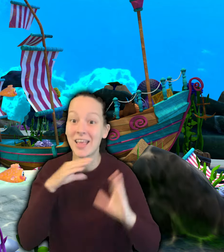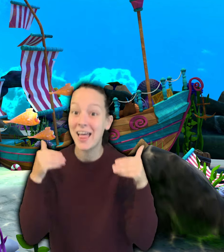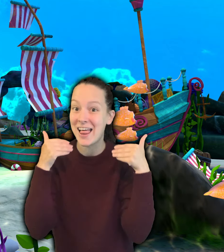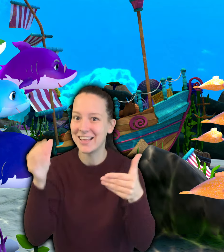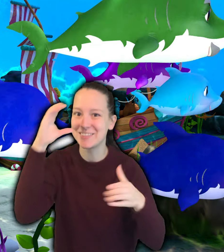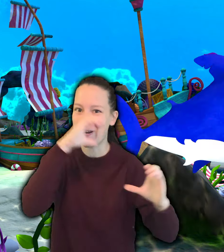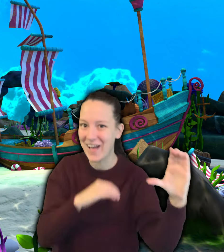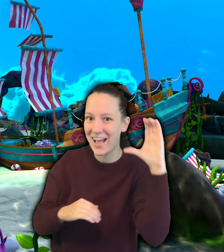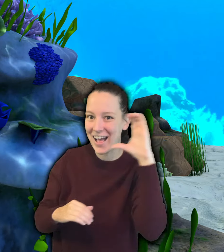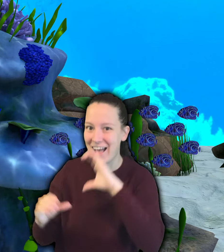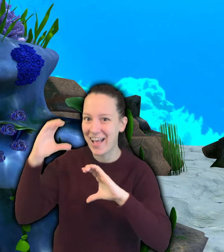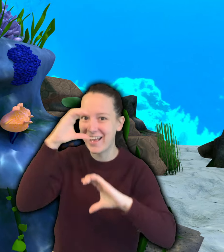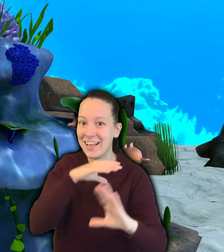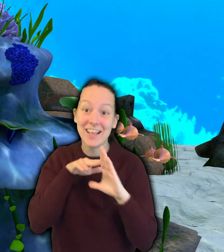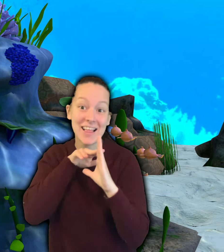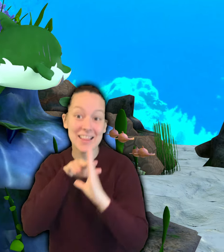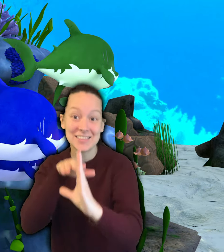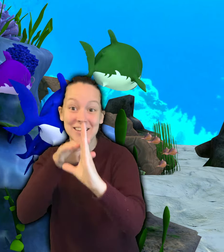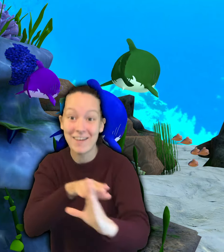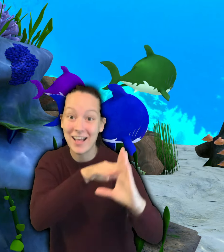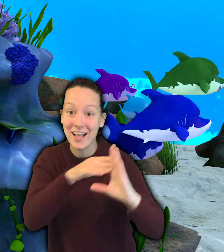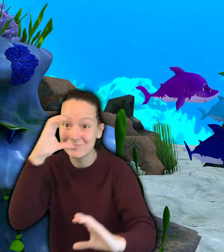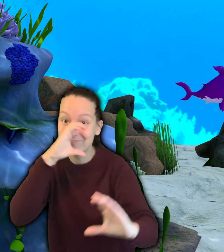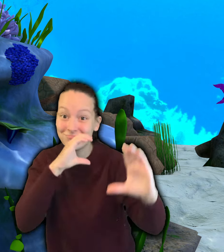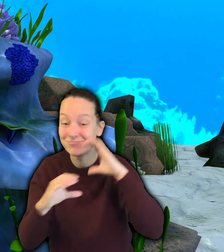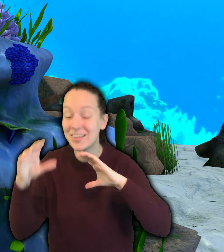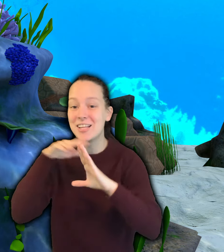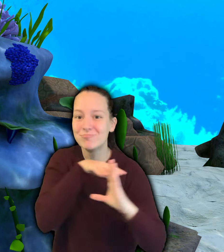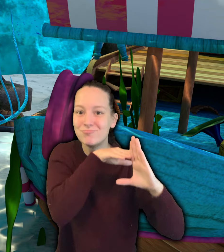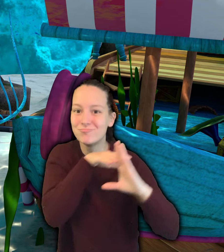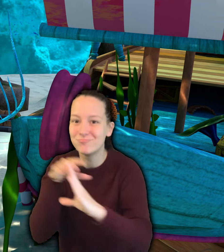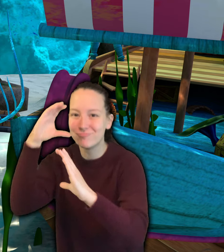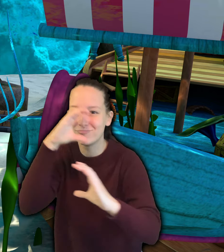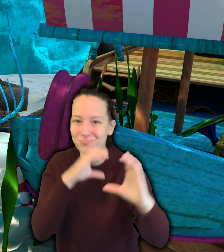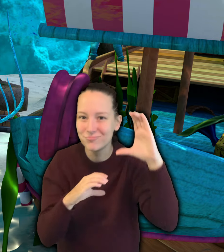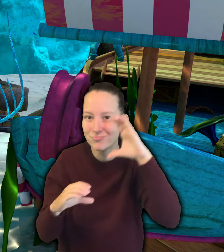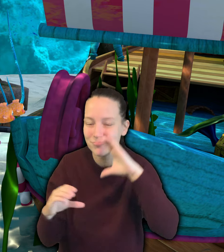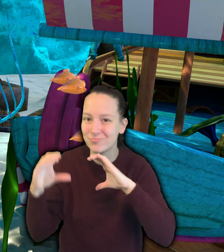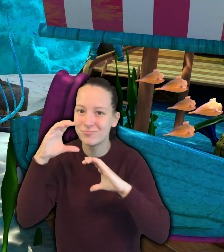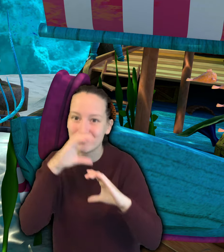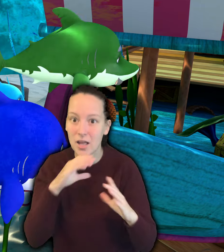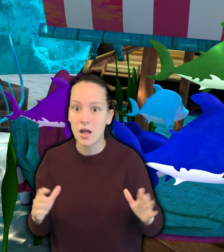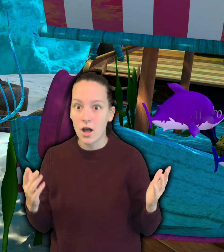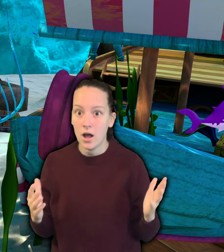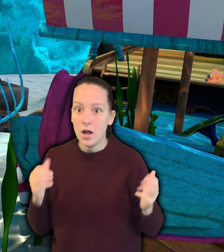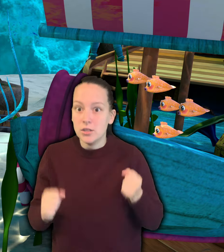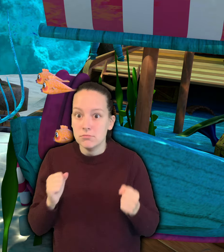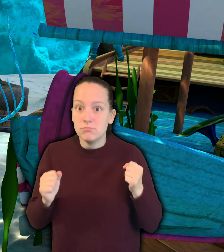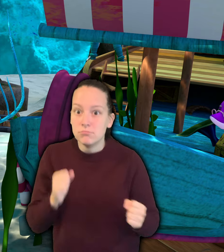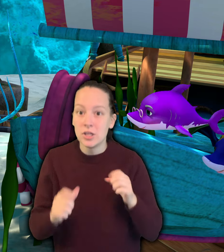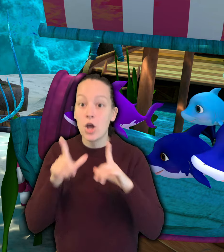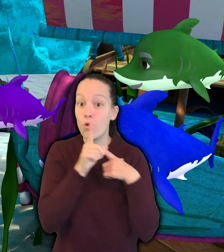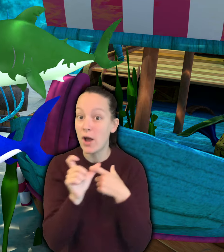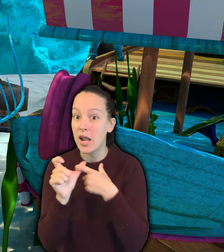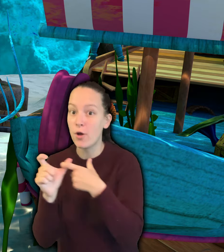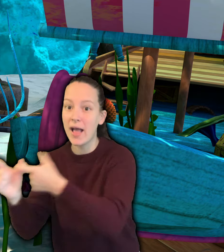海のハタため家族逃げろ